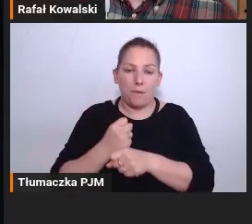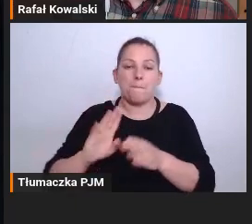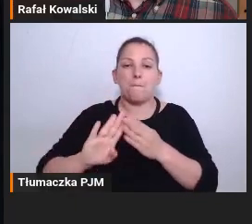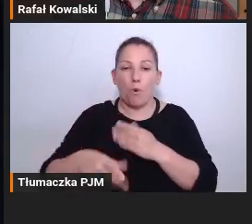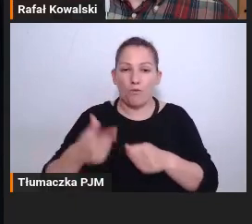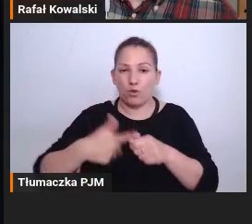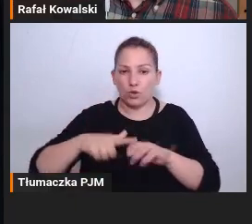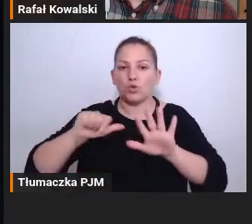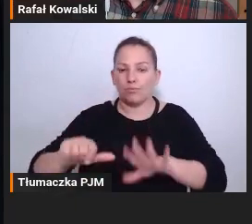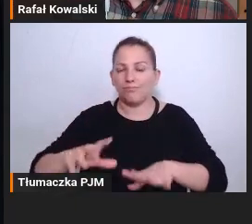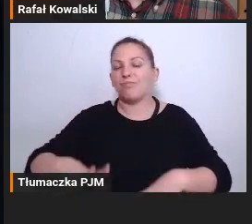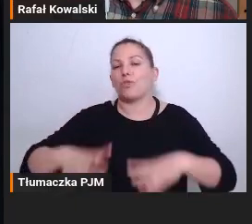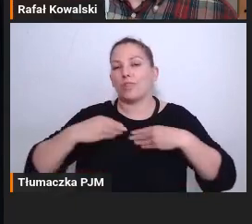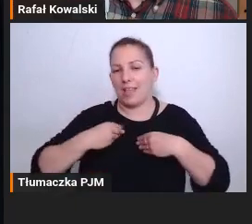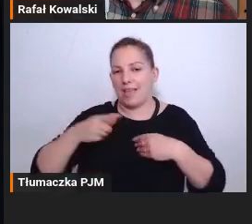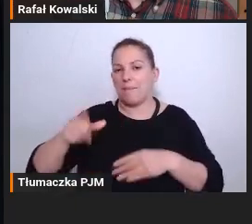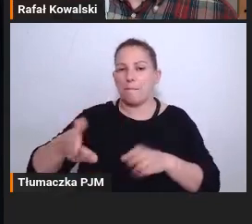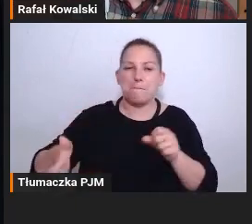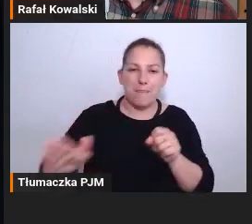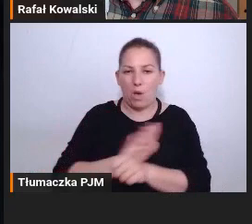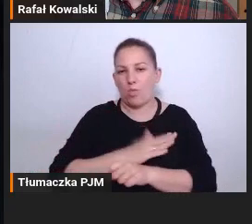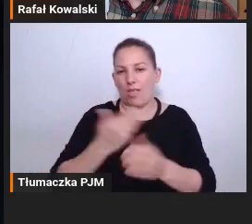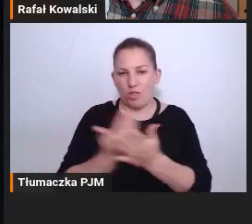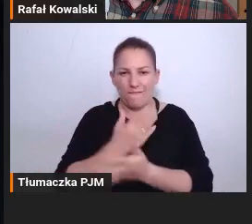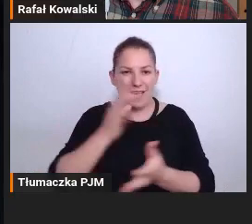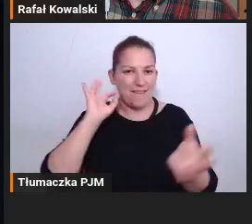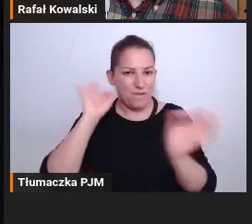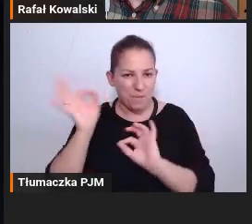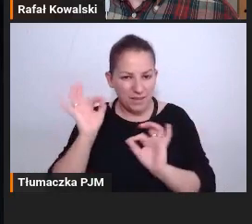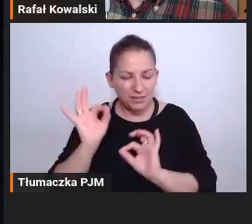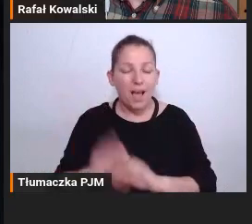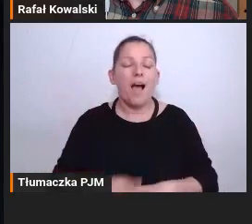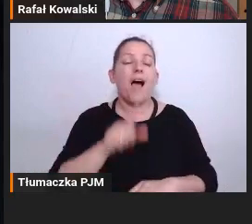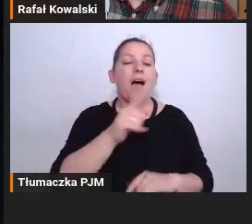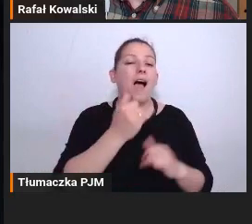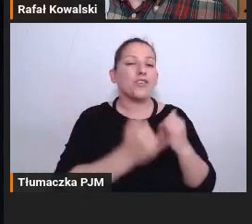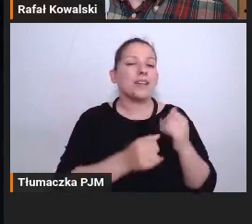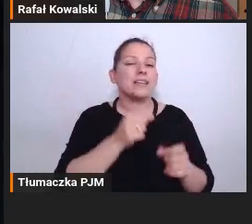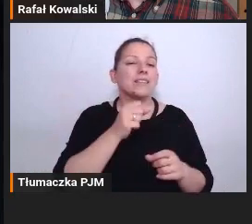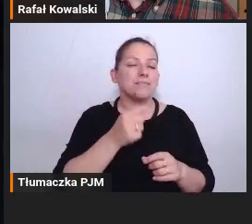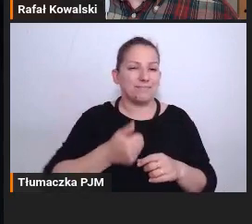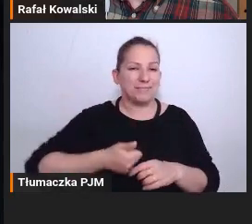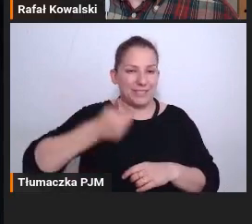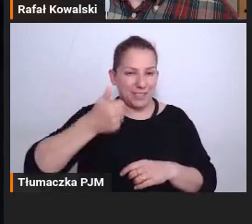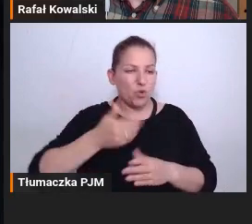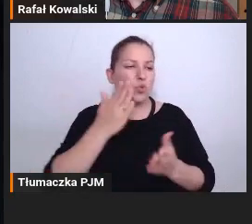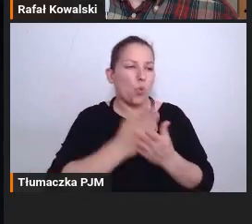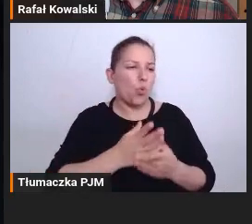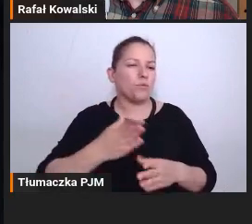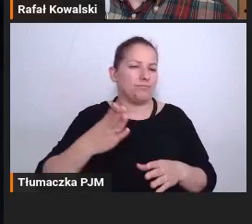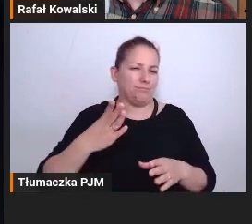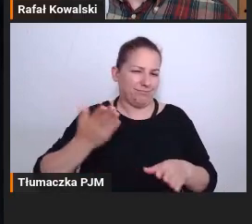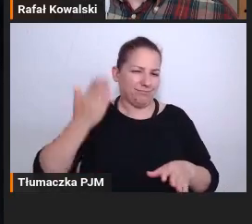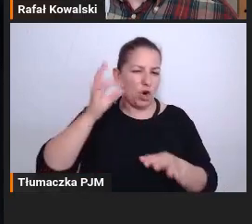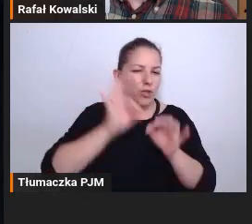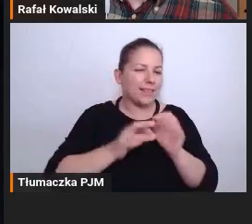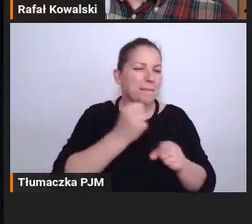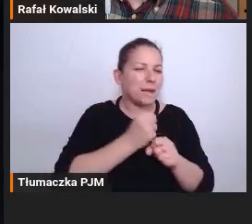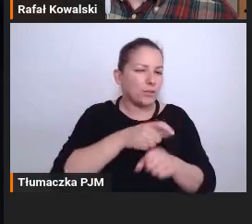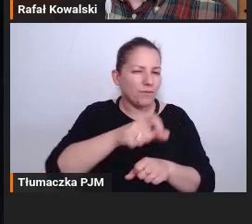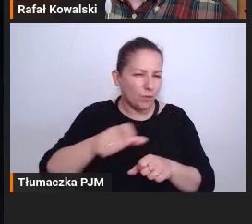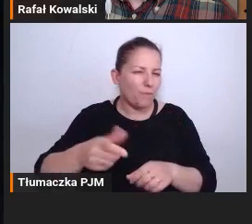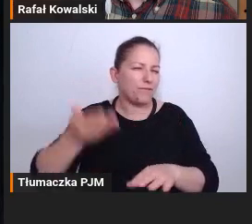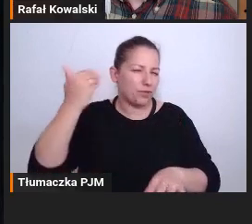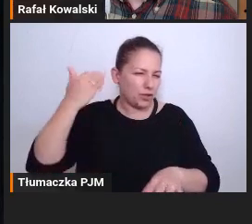26 otrzymuje ten pracownik pełną nową informację, natomiast jeżeli pracodawco, ty już masz zatrudnionych konkretnych pracowników, ty